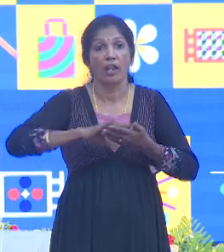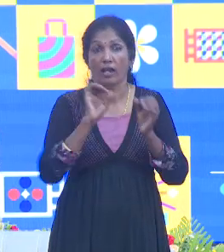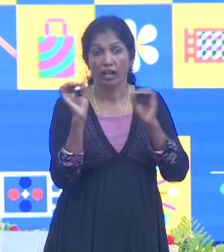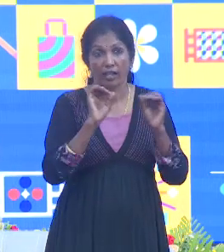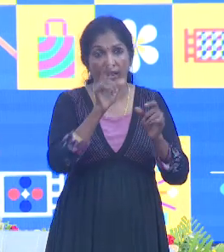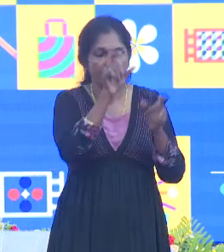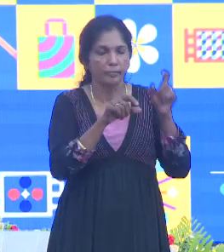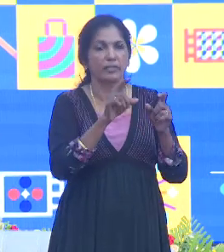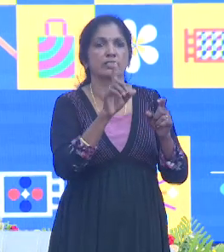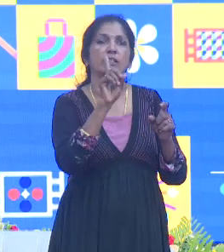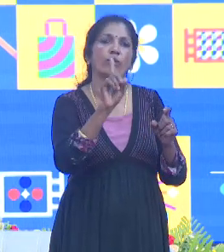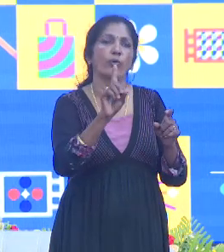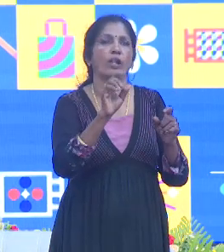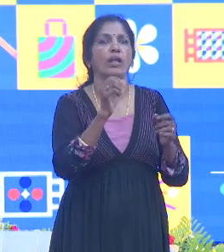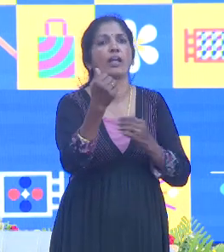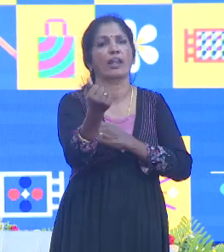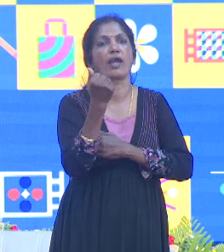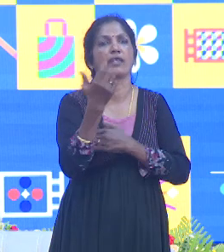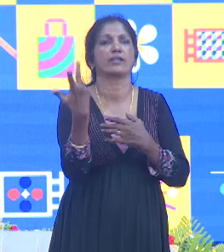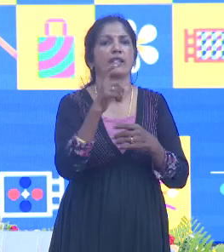മാത്രമുള്ള കുടുംബത്തിന് കൈവശം വെക്കാൻ സാധ്യമല്ല.